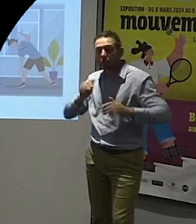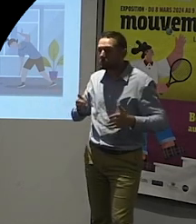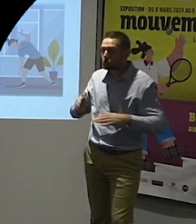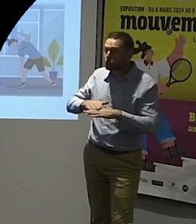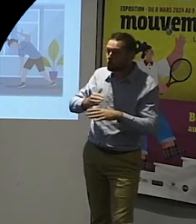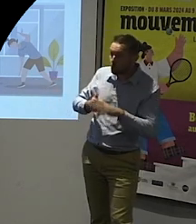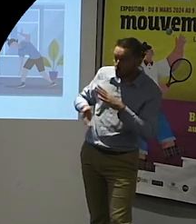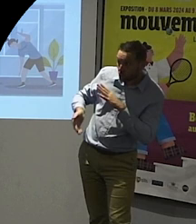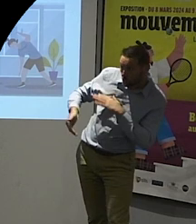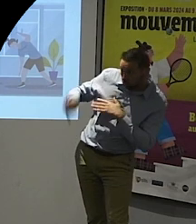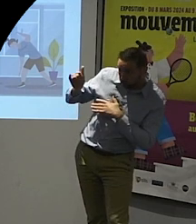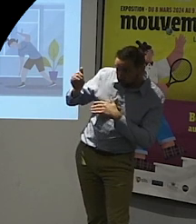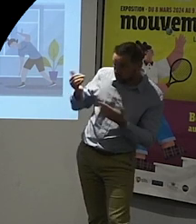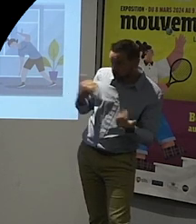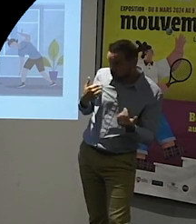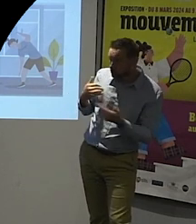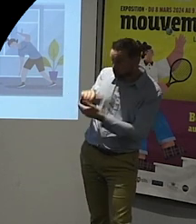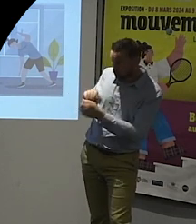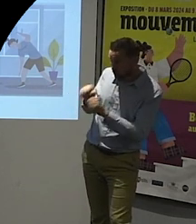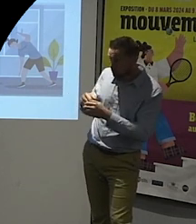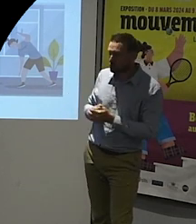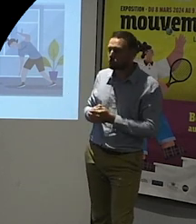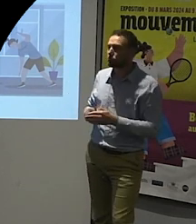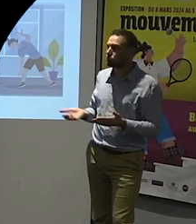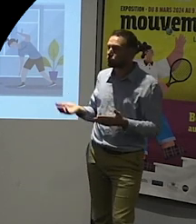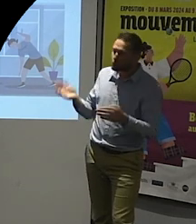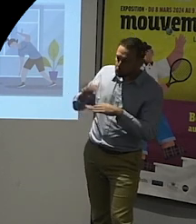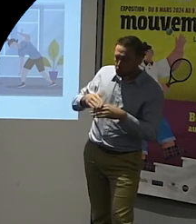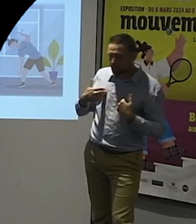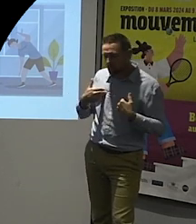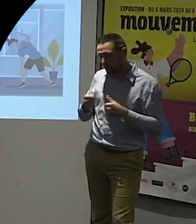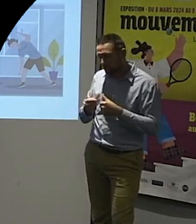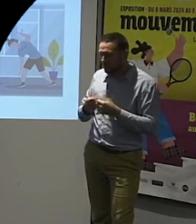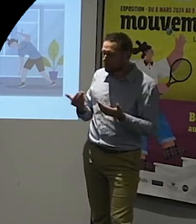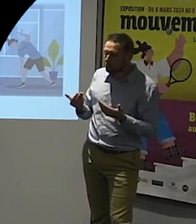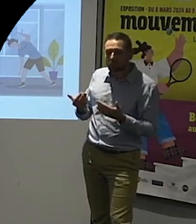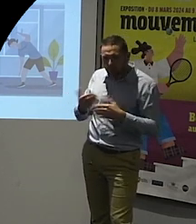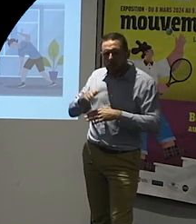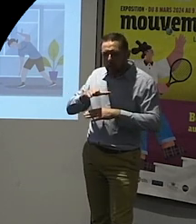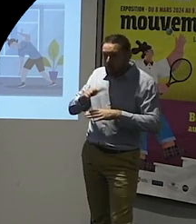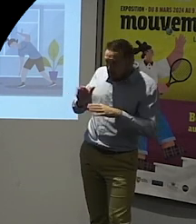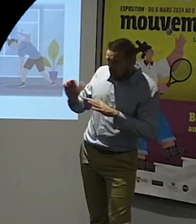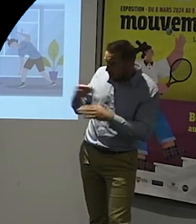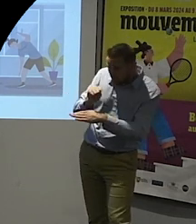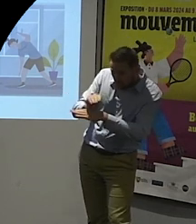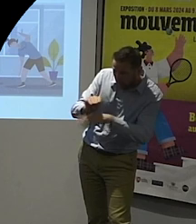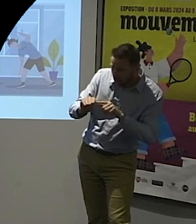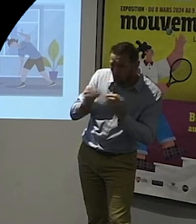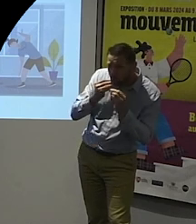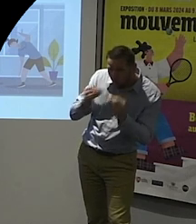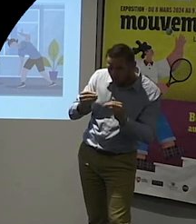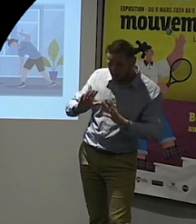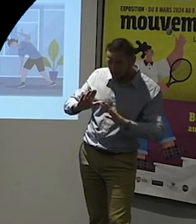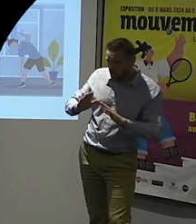je dis, moi, je veux bien. Bon, après, je prenais un engagement de savoir si je distribuais bien les repas, à qui, au